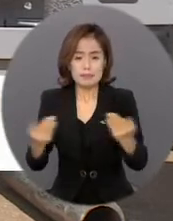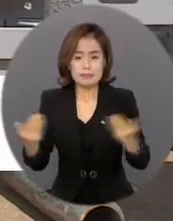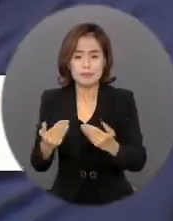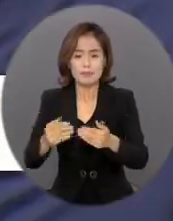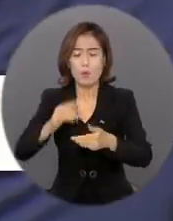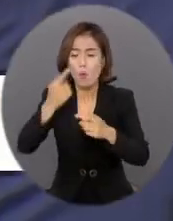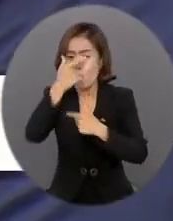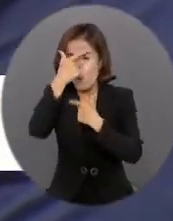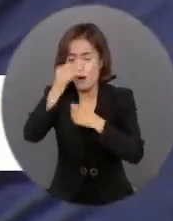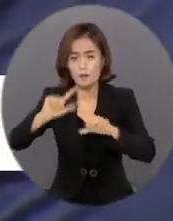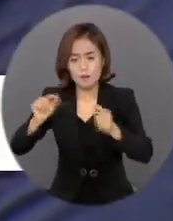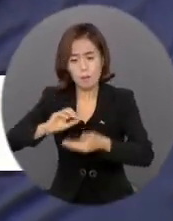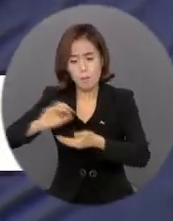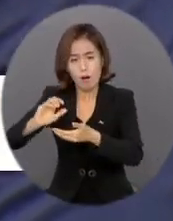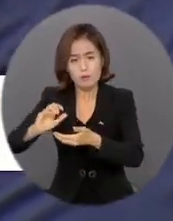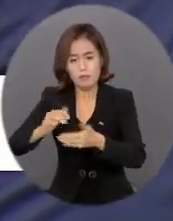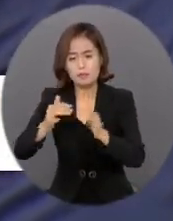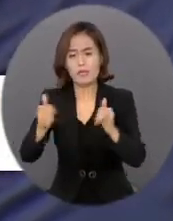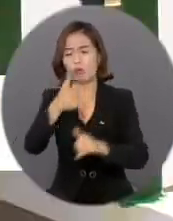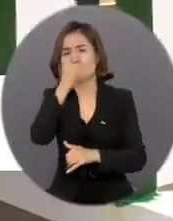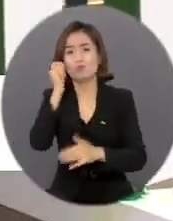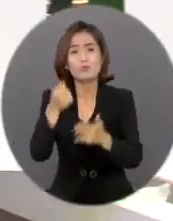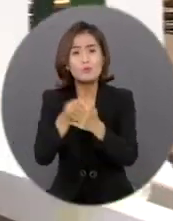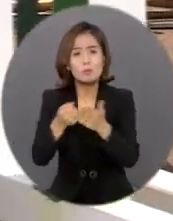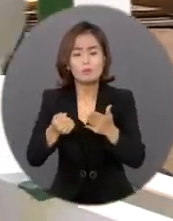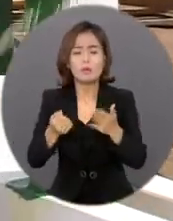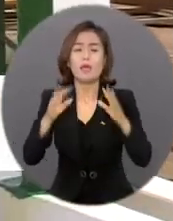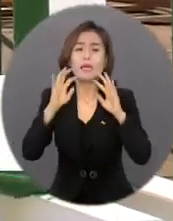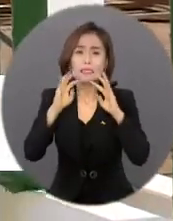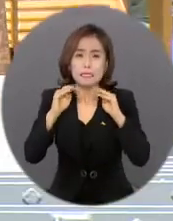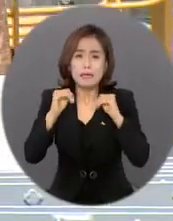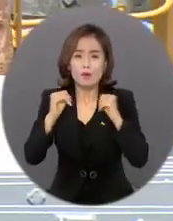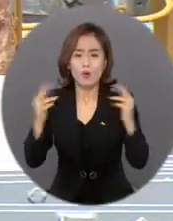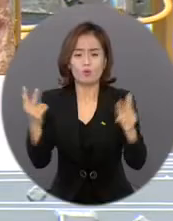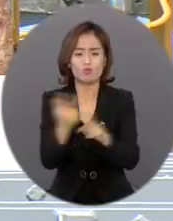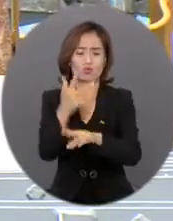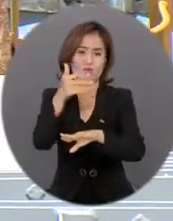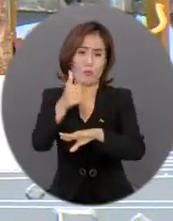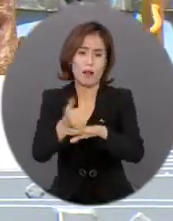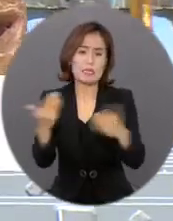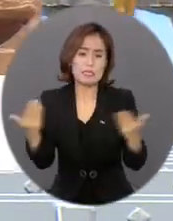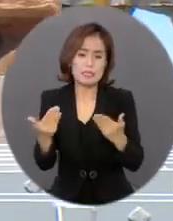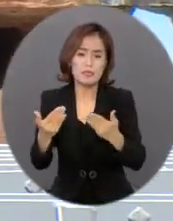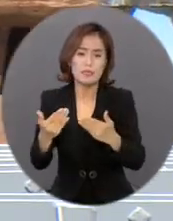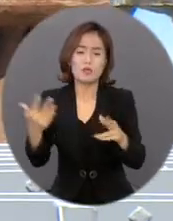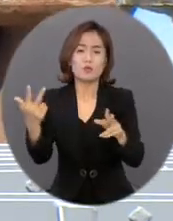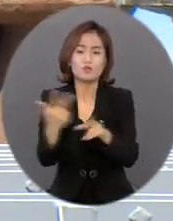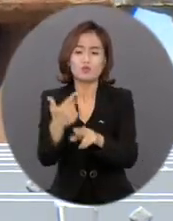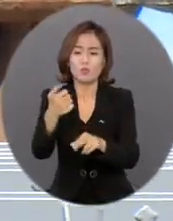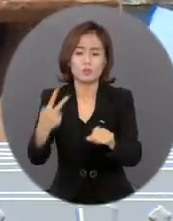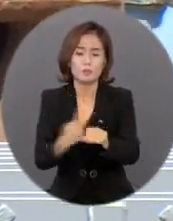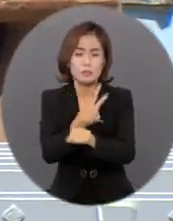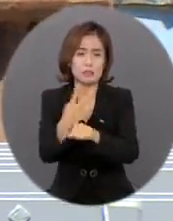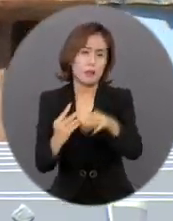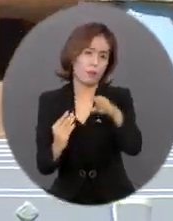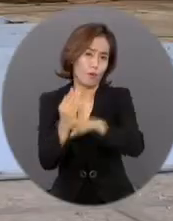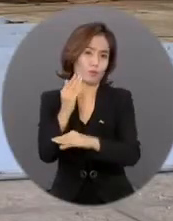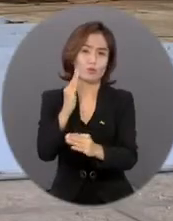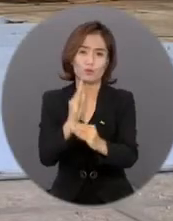납품해야 하는데 일손이 달리다 보니 이른바 잔업과 특근 등으로 주 52시간 근로시간을 넘기기